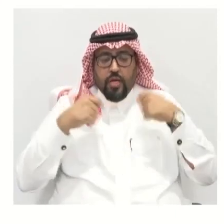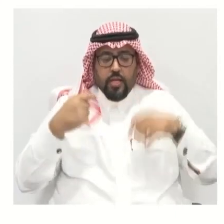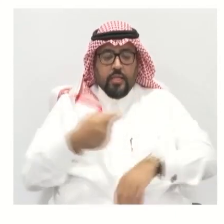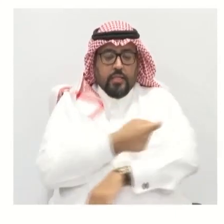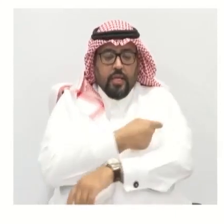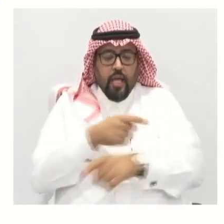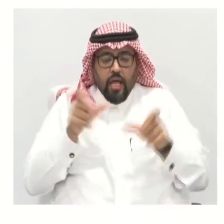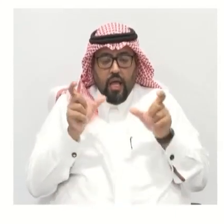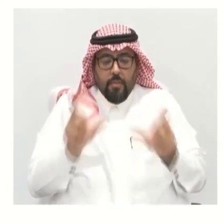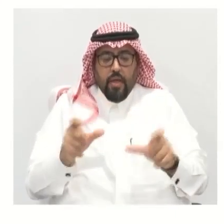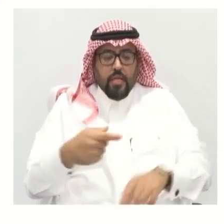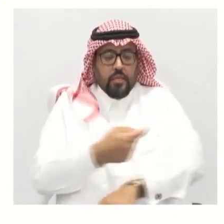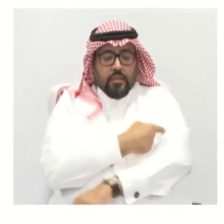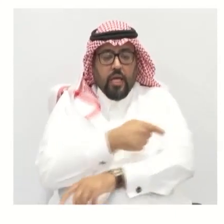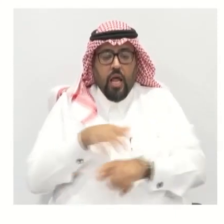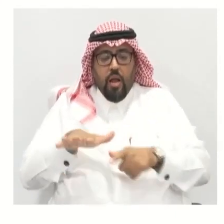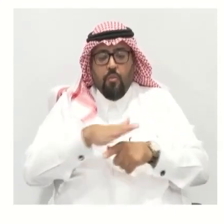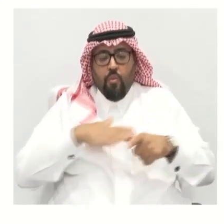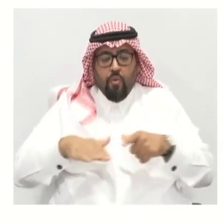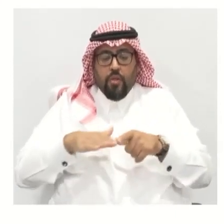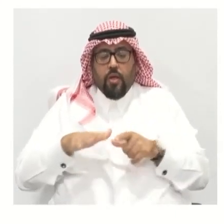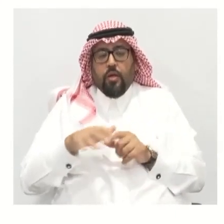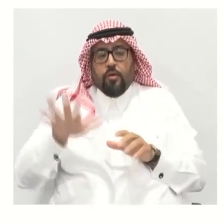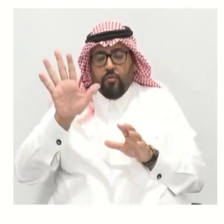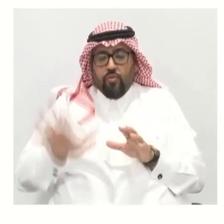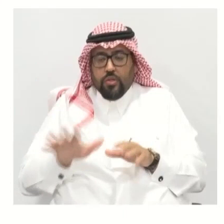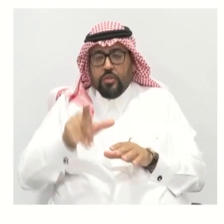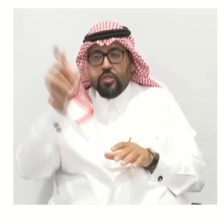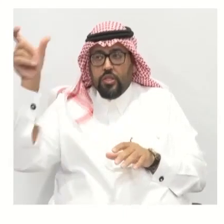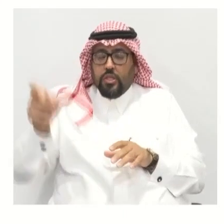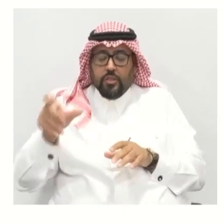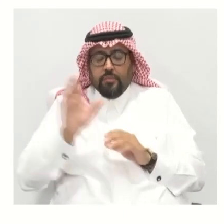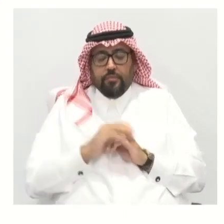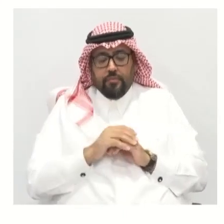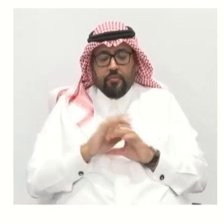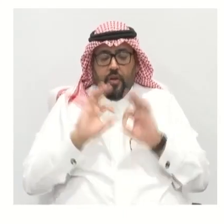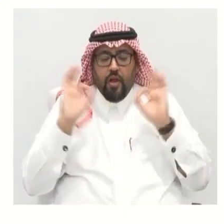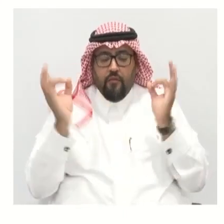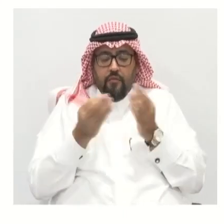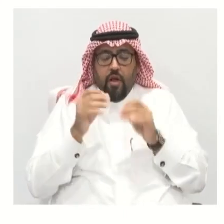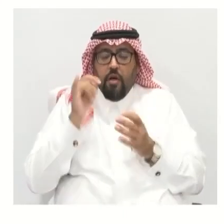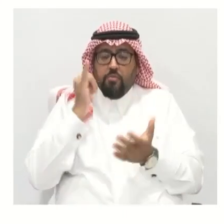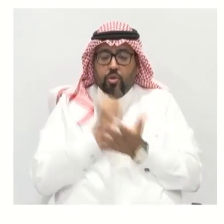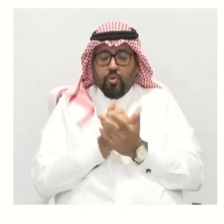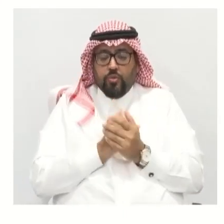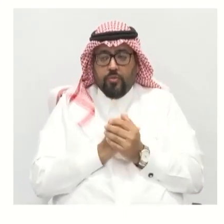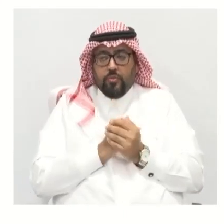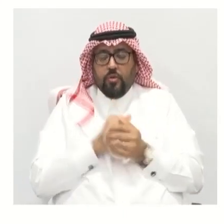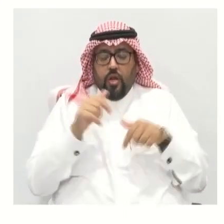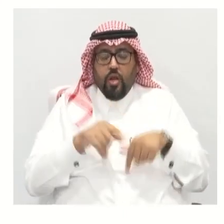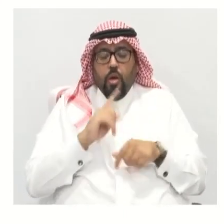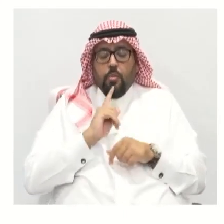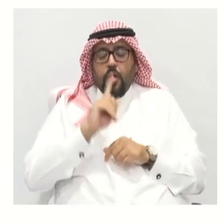تقدم الحمايه الصحيه للمواطن والمقيم اذا تعرفنا على عده جهات مسؤوله اليوم